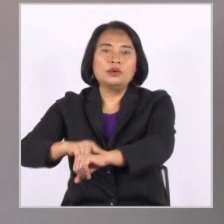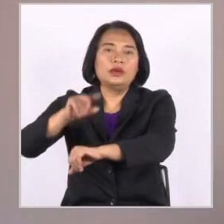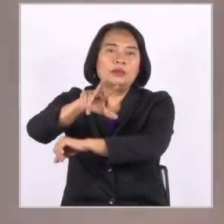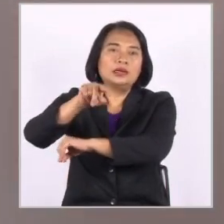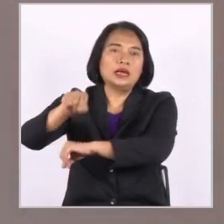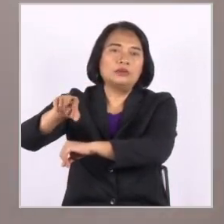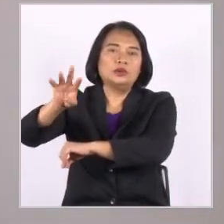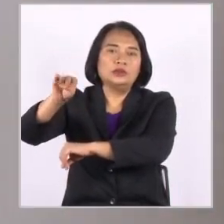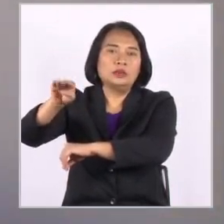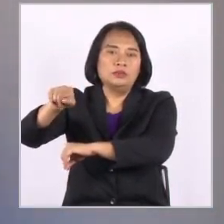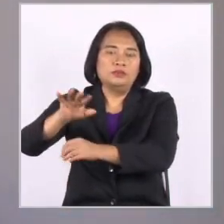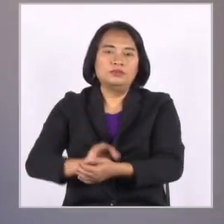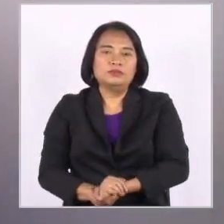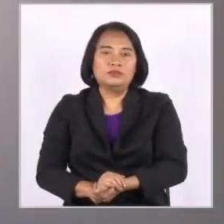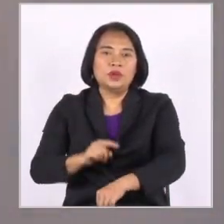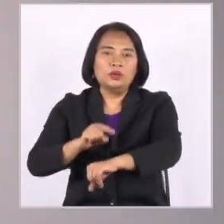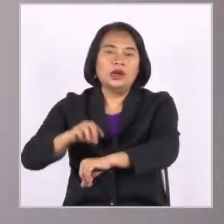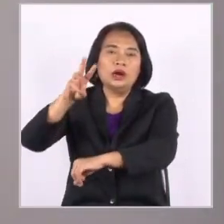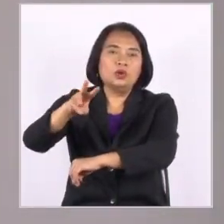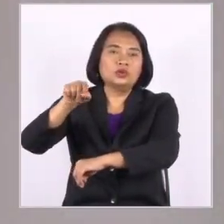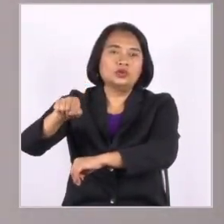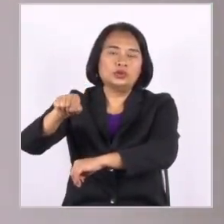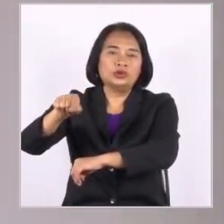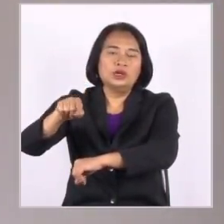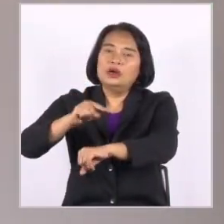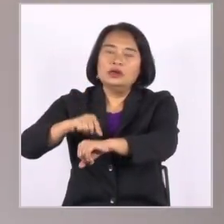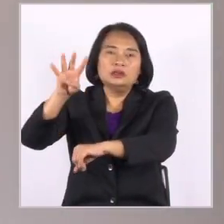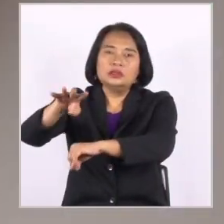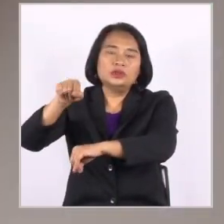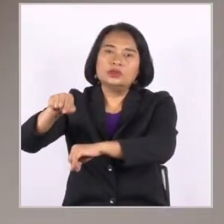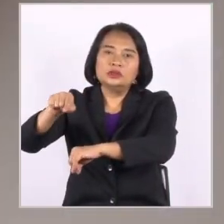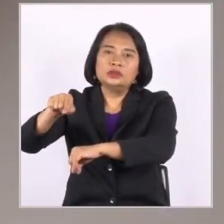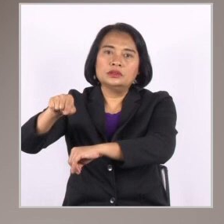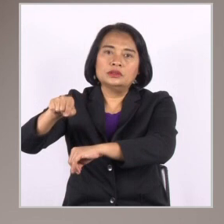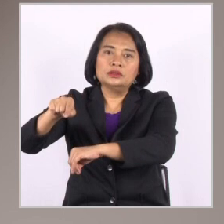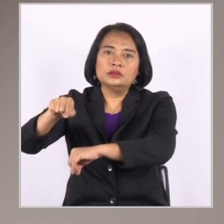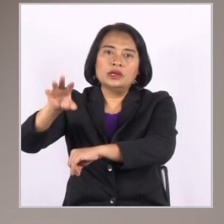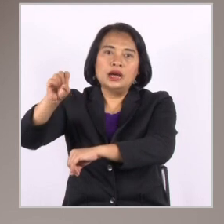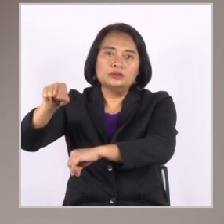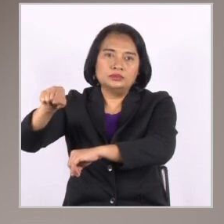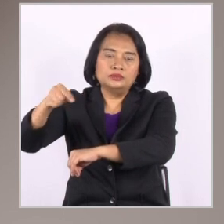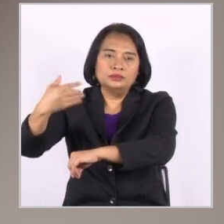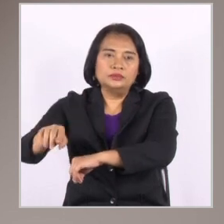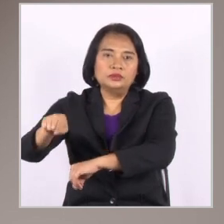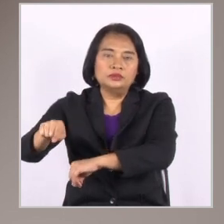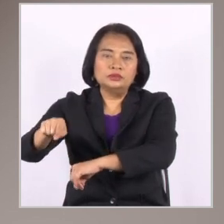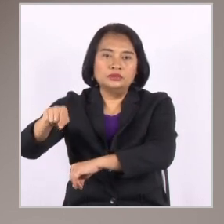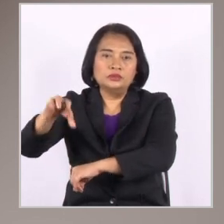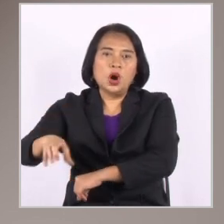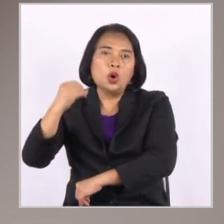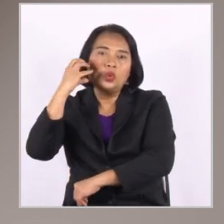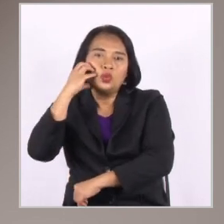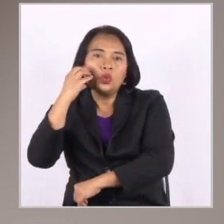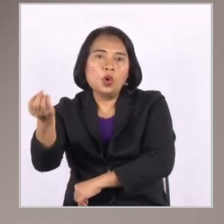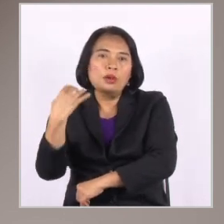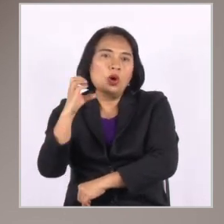นาทีเวลา 16:50 นาทีชั่วโมงเสร็จๆเท่านั้นค่ะสถานรับเลี้ยงโทรมาบอกว่าน้องมั่งมีที่ฝากไว้อะ